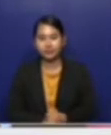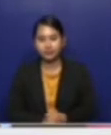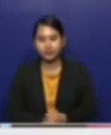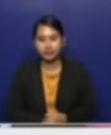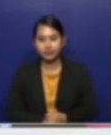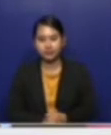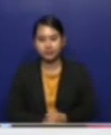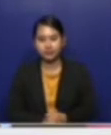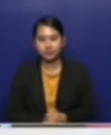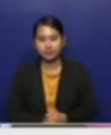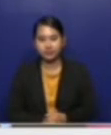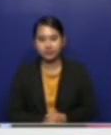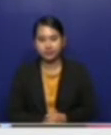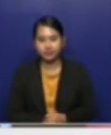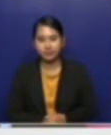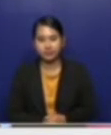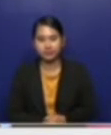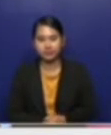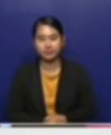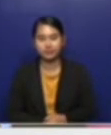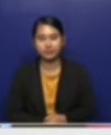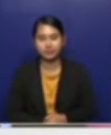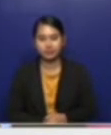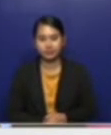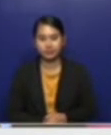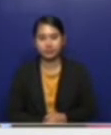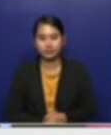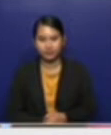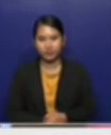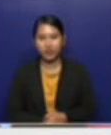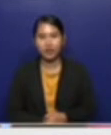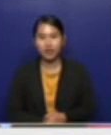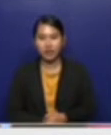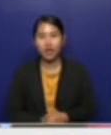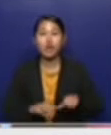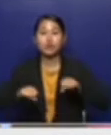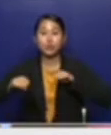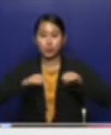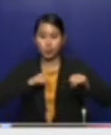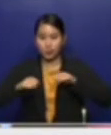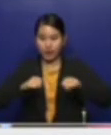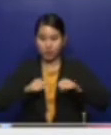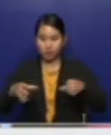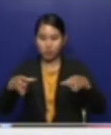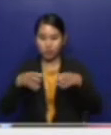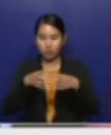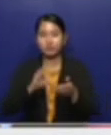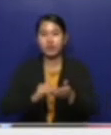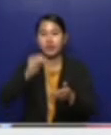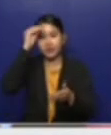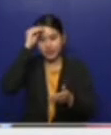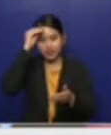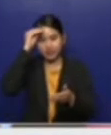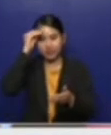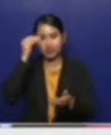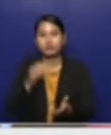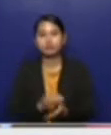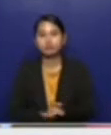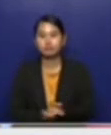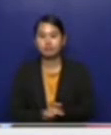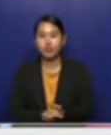ข้อเสนอที่เยาวชนนักเรียนนิสิตนักศึกษาหรือเยาวชนปลดแอ